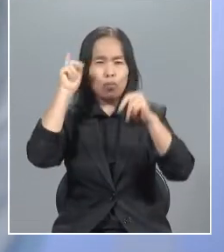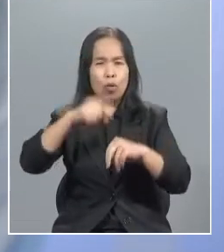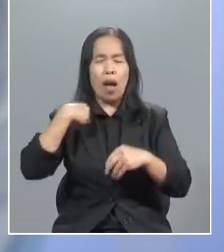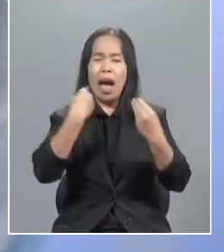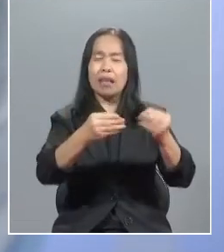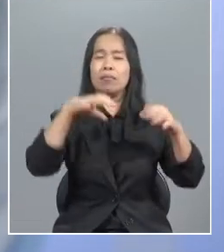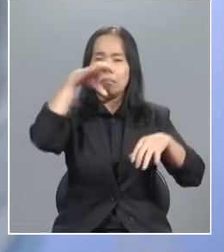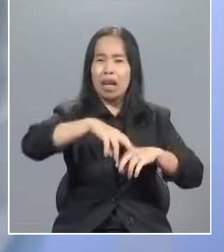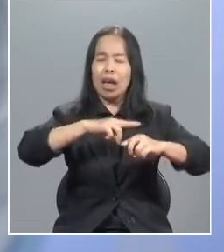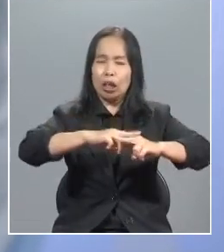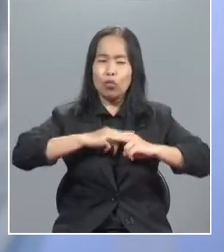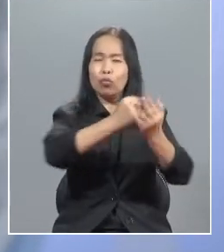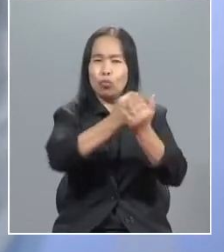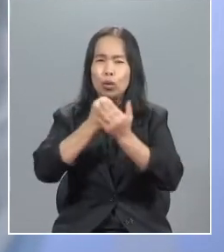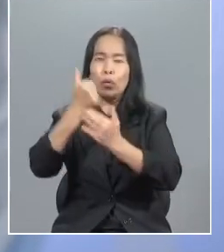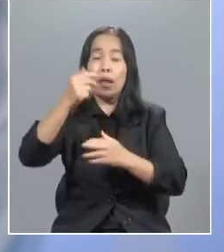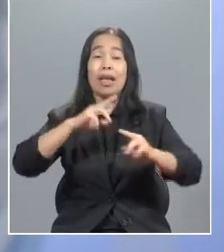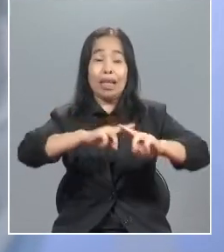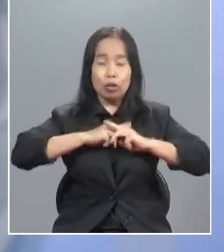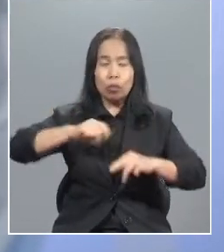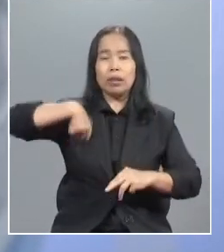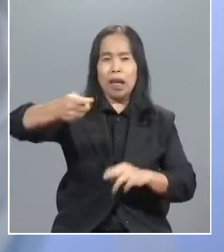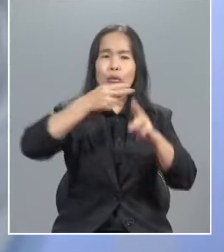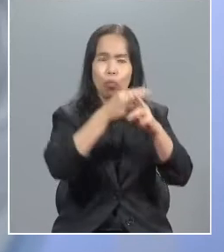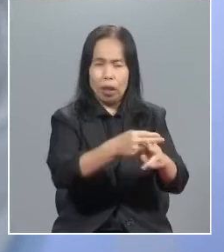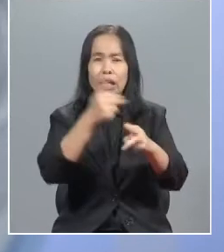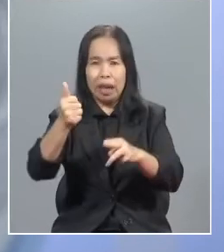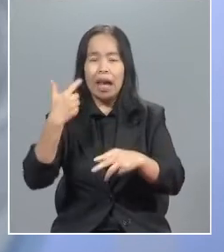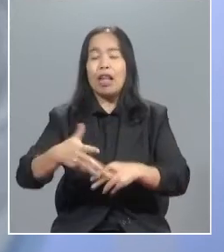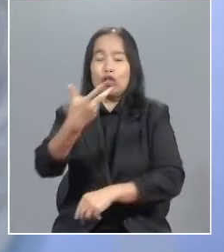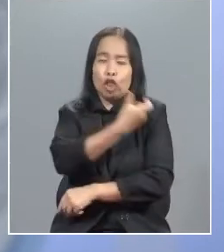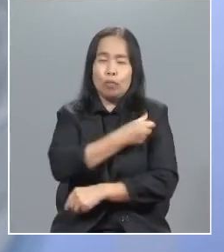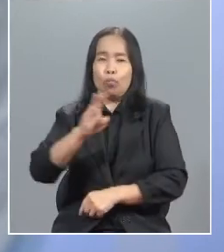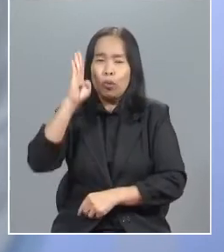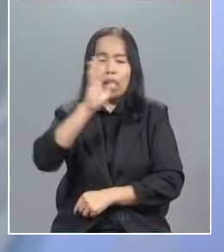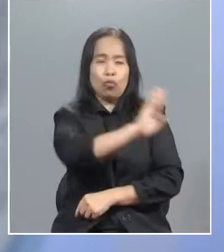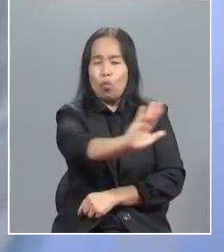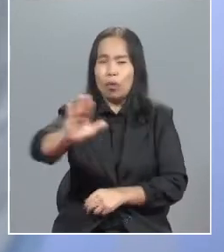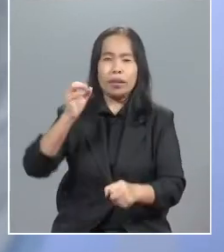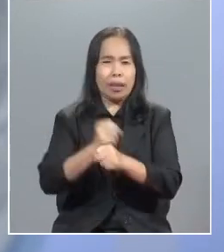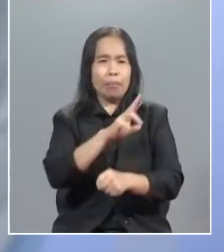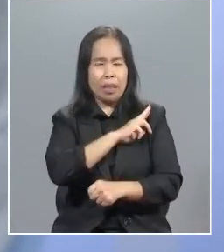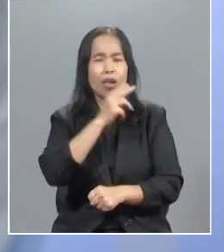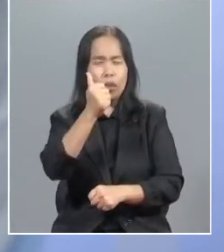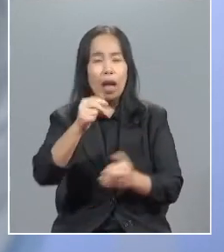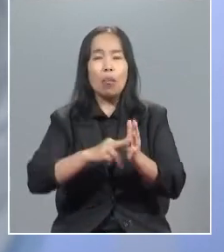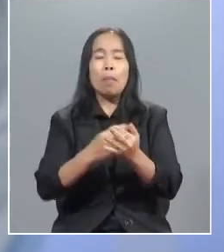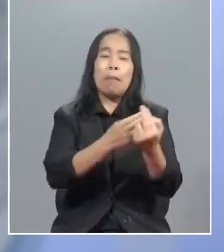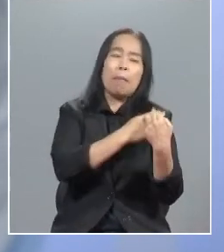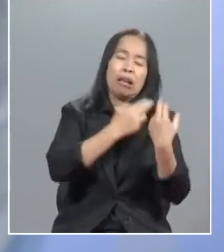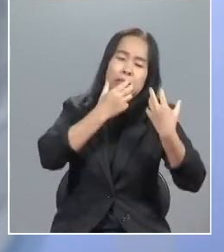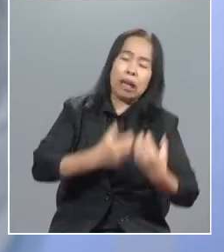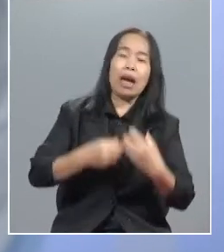ช่วยภาคเอกชนเนี่ยเป็นคนออกค่าใช้จ่ายแล้วก็สื่อให้กับพนักงานในบริษัทของตัวเองจะเป็นการลดภาระให้กับ